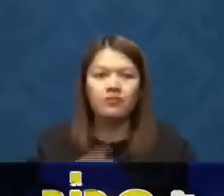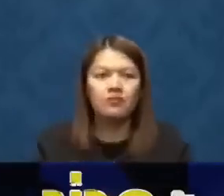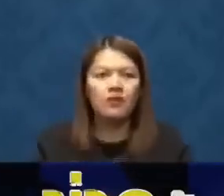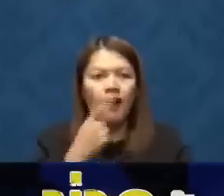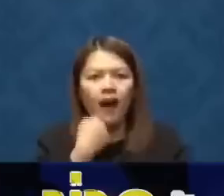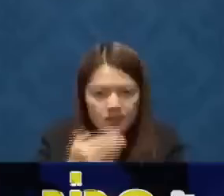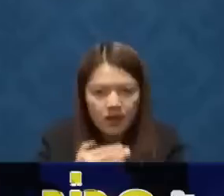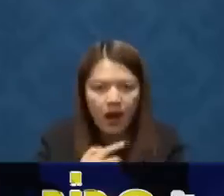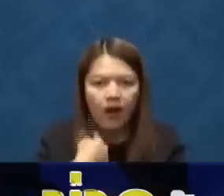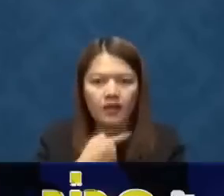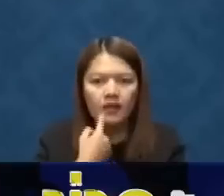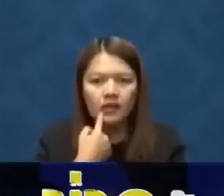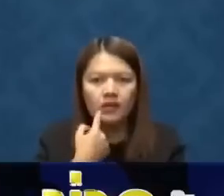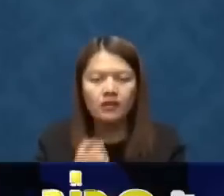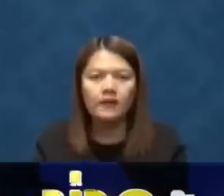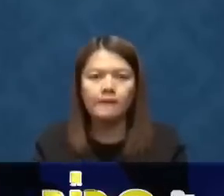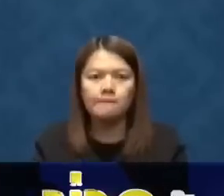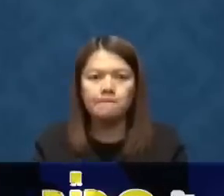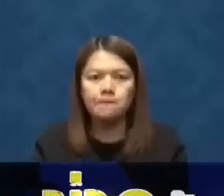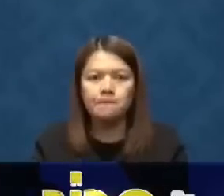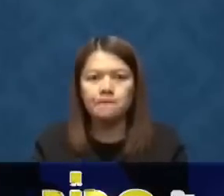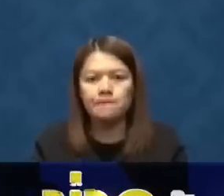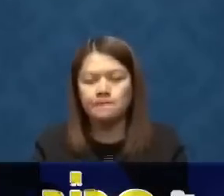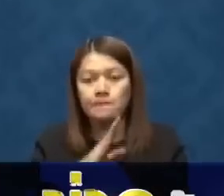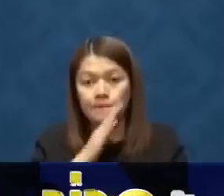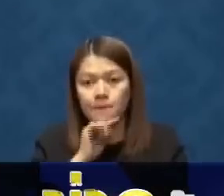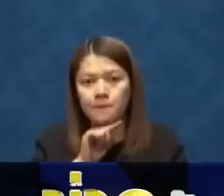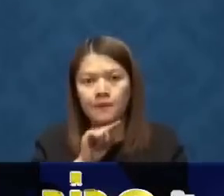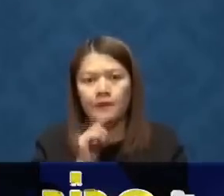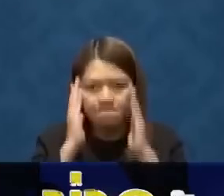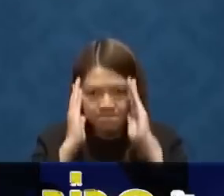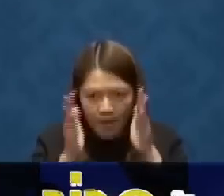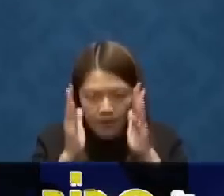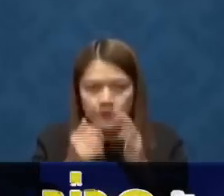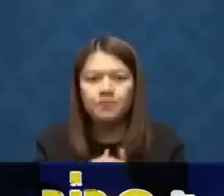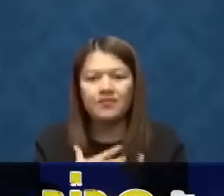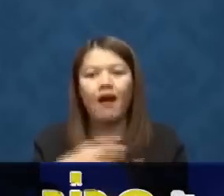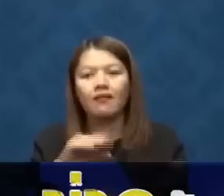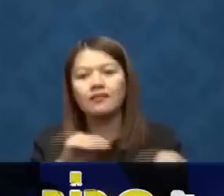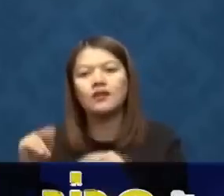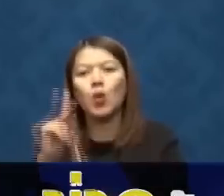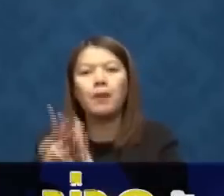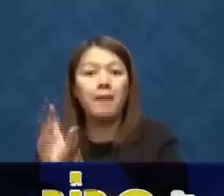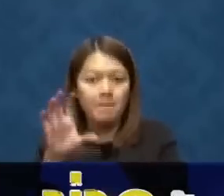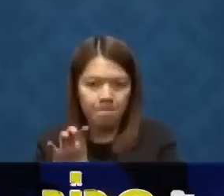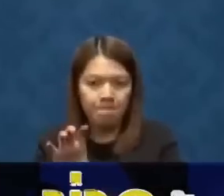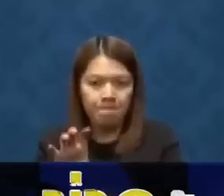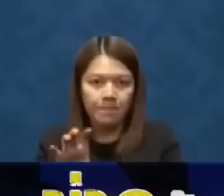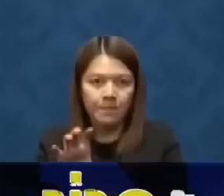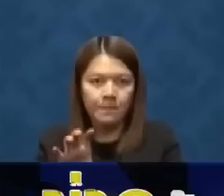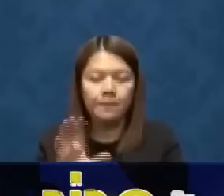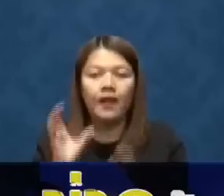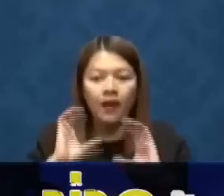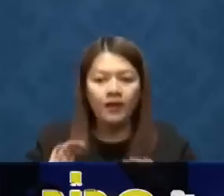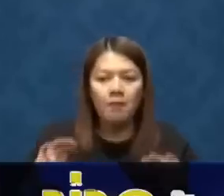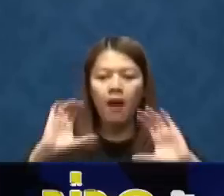แล้วใครไปลงชื่อเพราะฉะนั้นถ้าสิ่งนี้เกิดขึ้นแสดงว่าท่านมีเจตนาในการเลื่อนบังคับใช้ในการที่จะให้รั